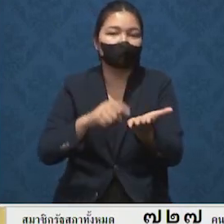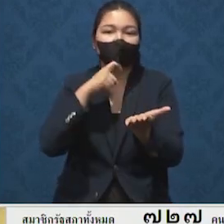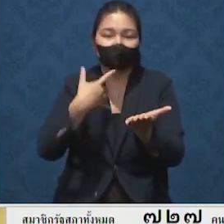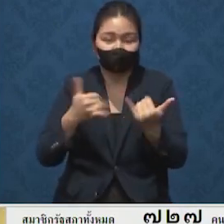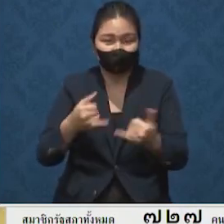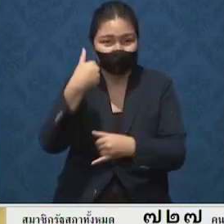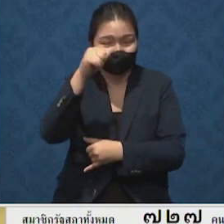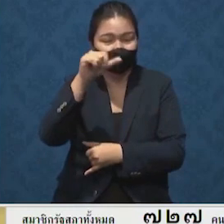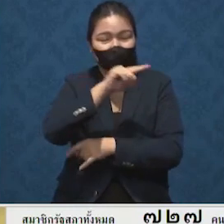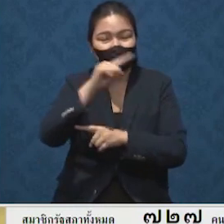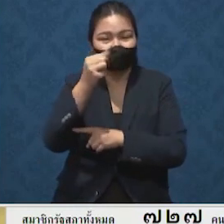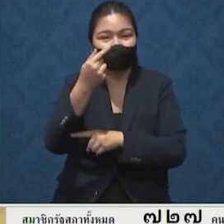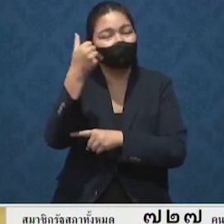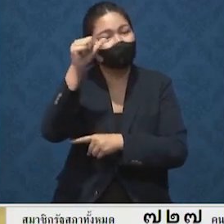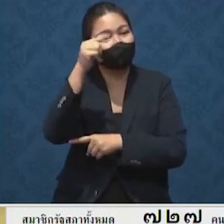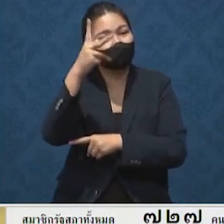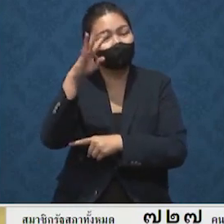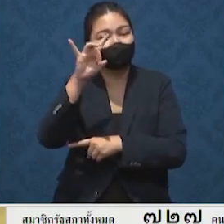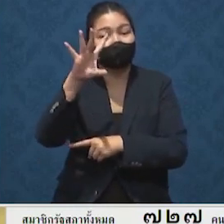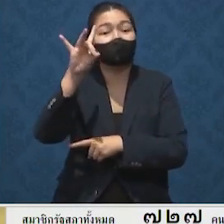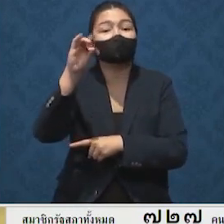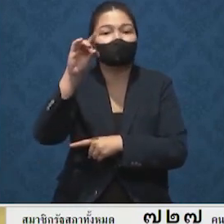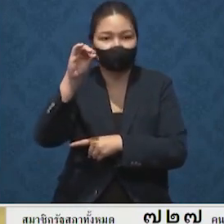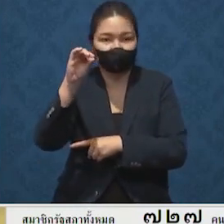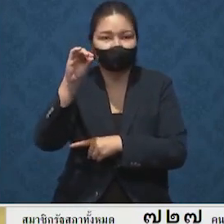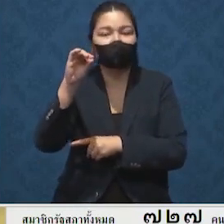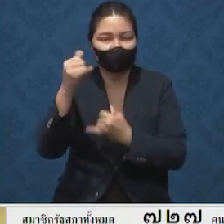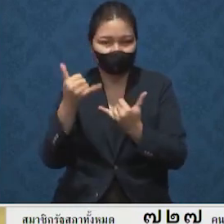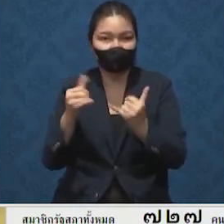180ทำให้ครบถ้วนครับ